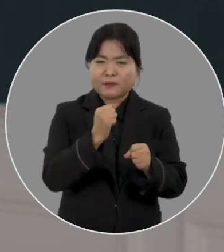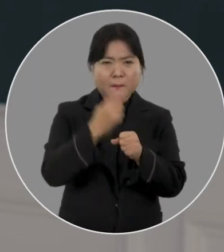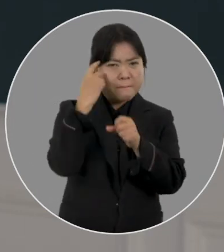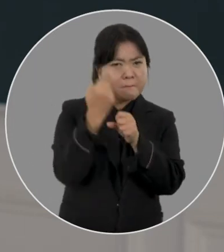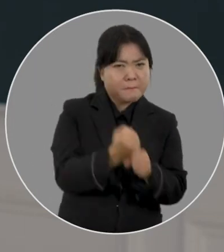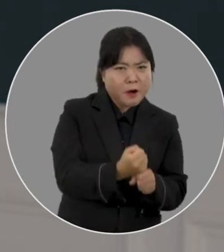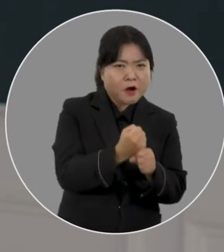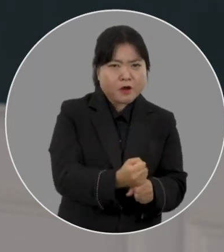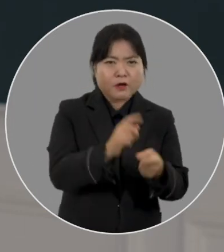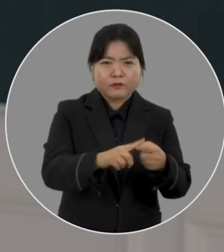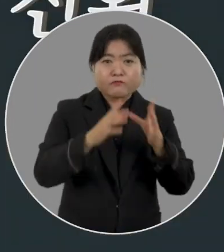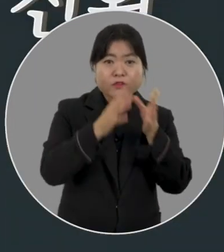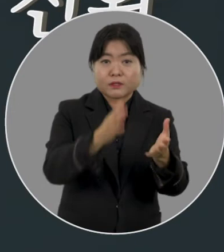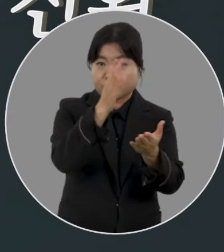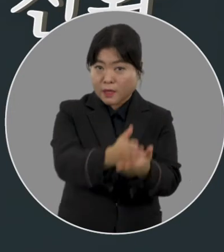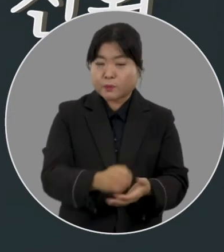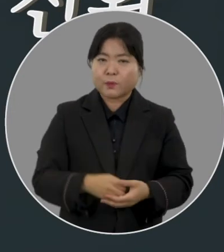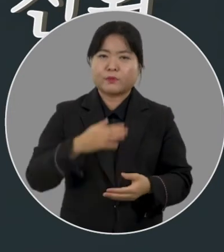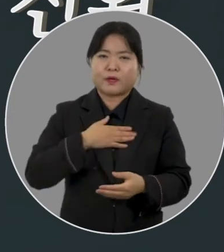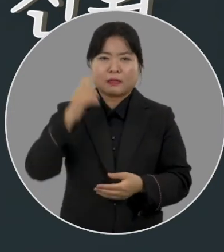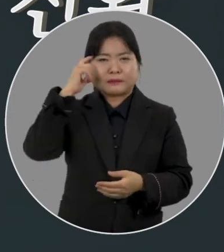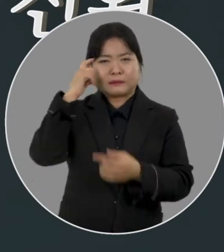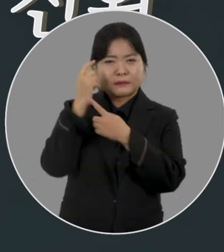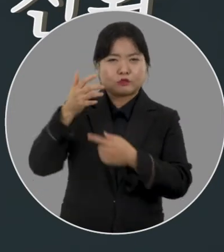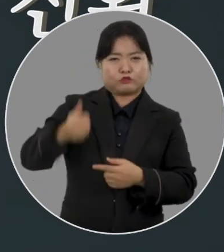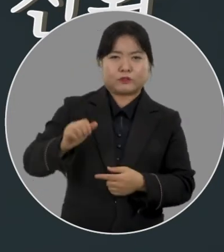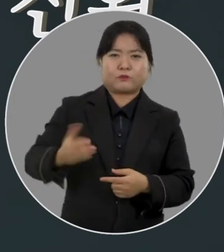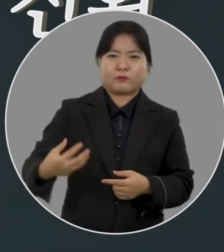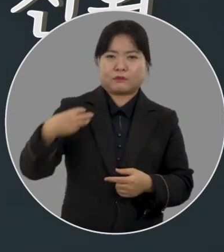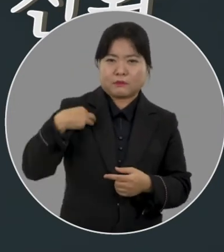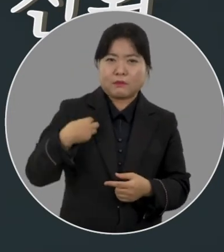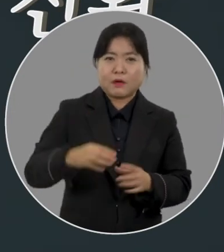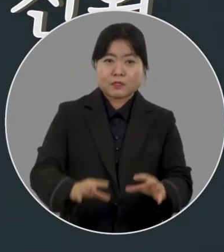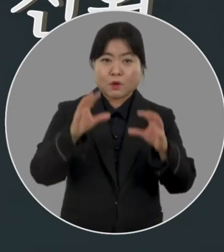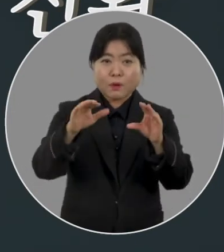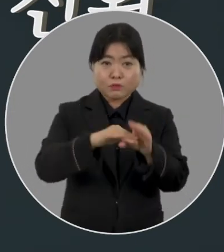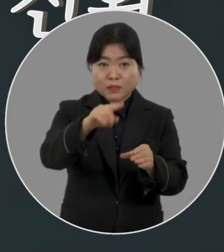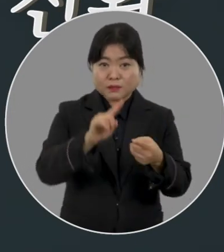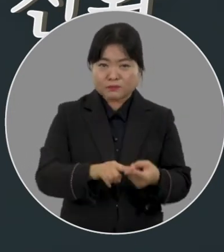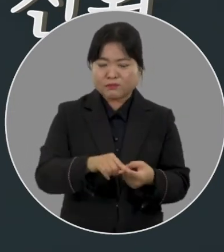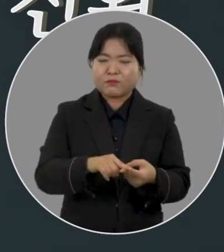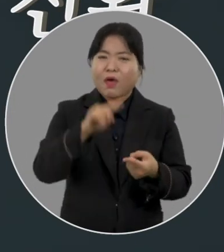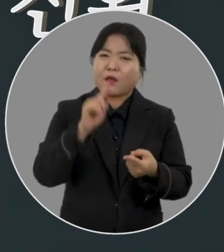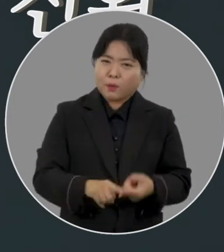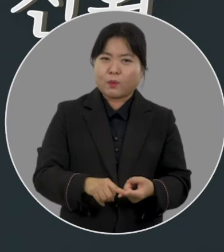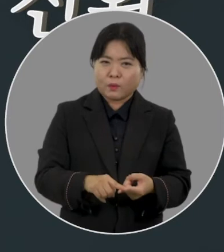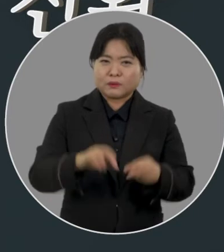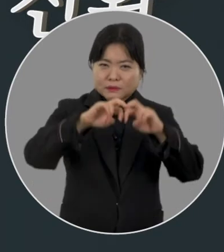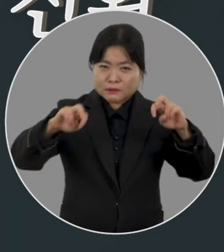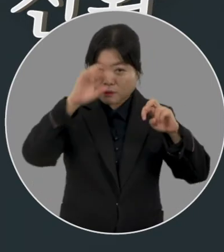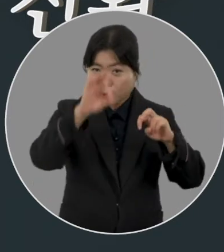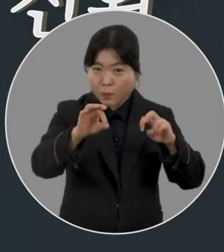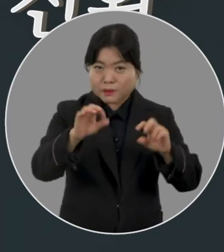편견과 시나리오의 틀이 아니라 내가 인식의 주체가 돼서 글로벌 문화를 있는 그대로 들여다보는 이런